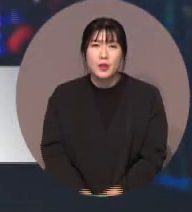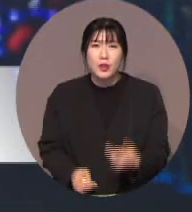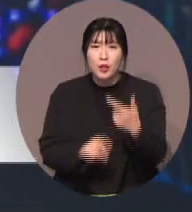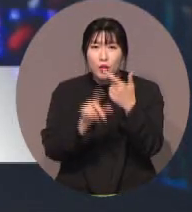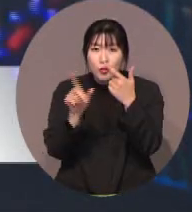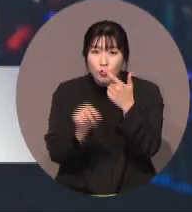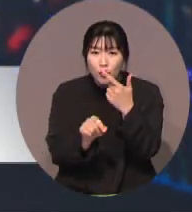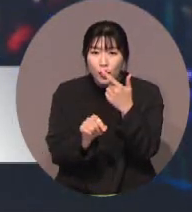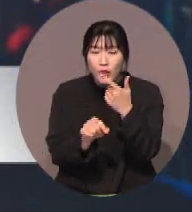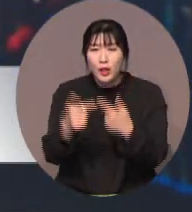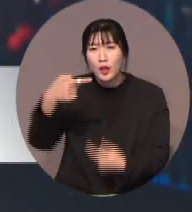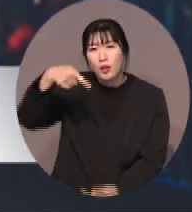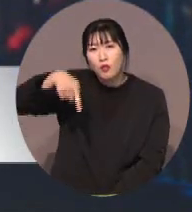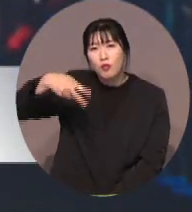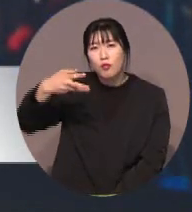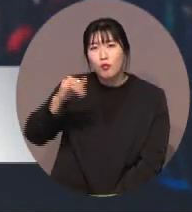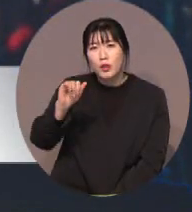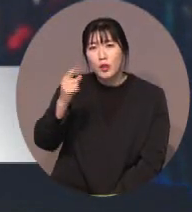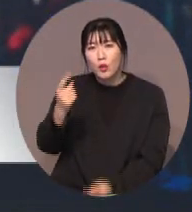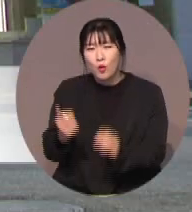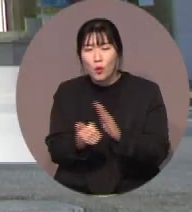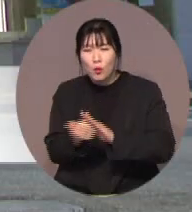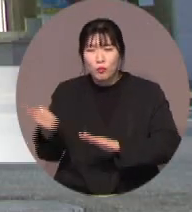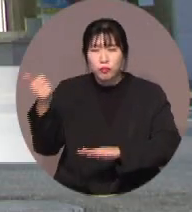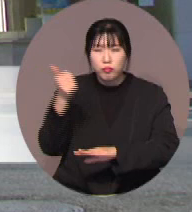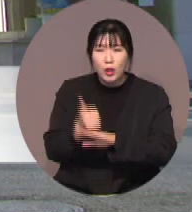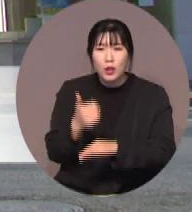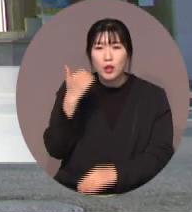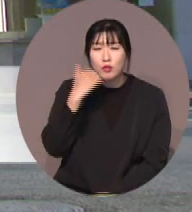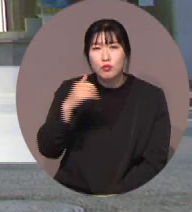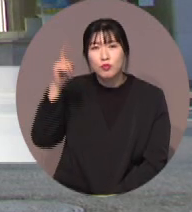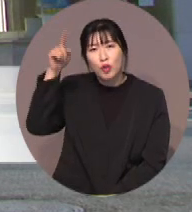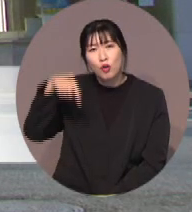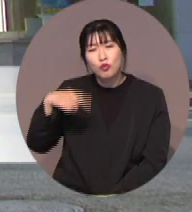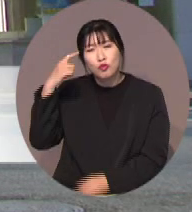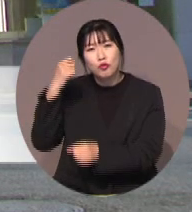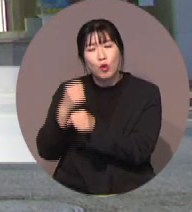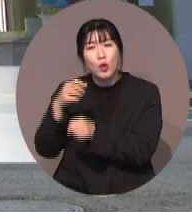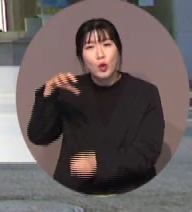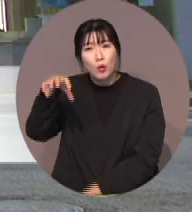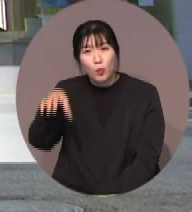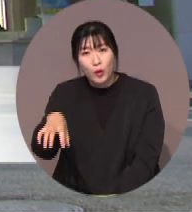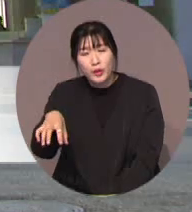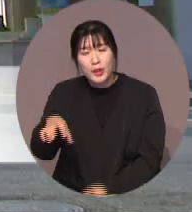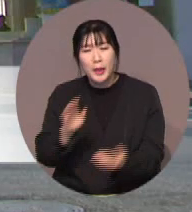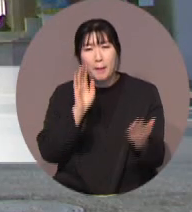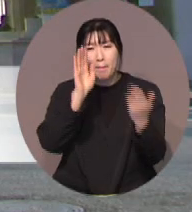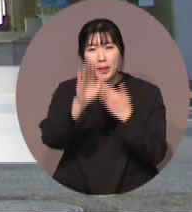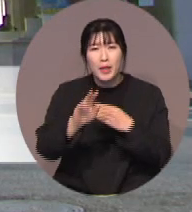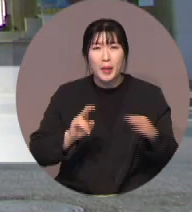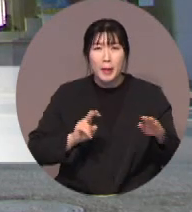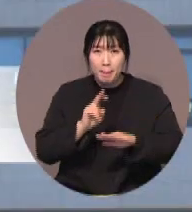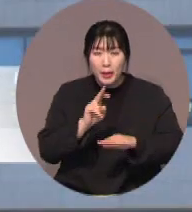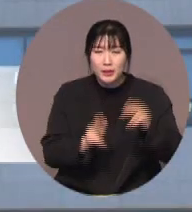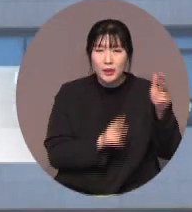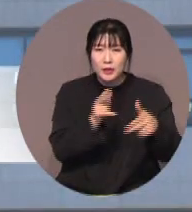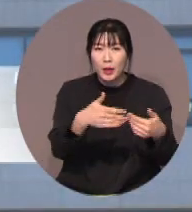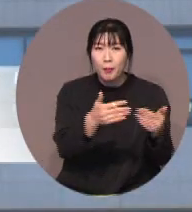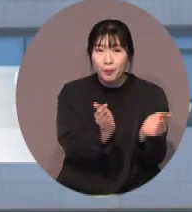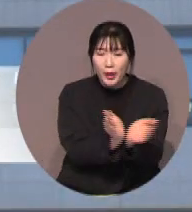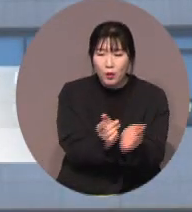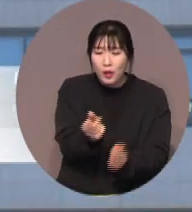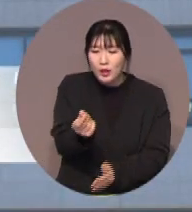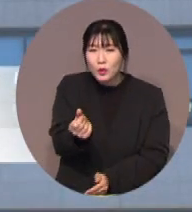지난 6월 한국형 발사체 누리호를 성공적으로 쏘아올린 한국항공우주연구원이 차세대 발사체 사업단과